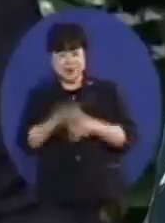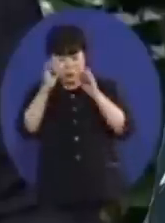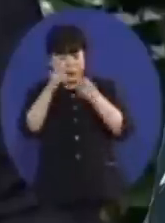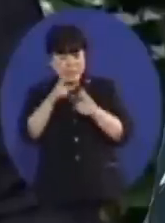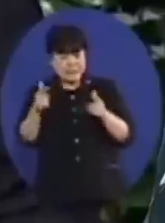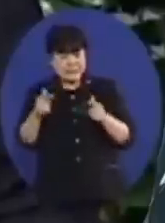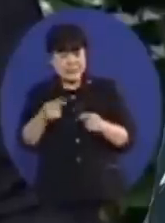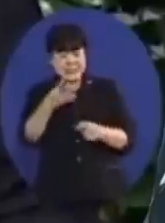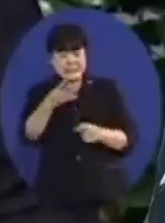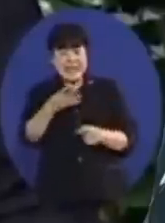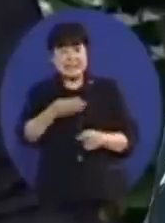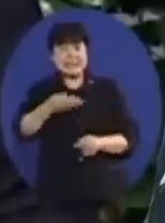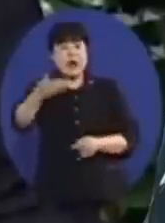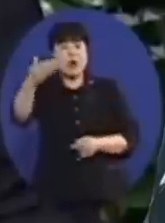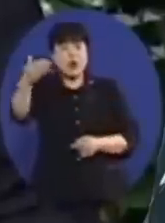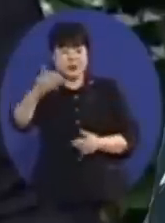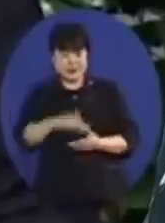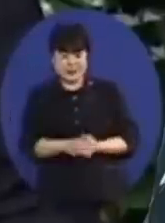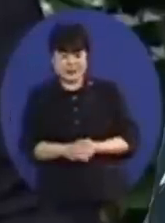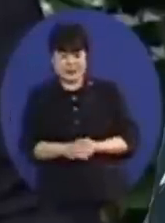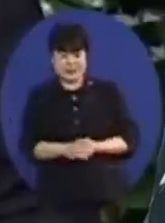눈에 안 보이는 4차원